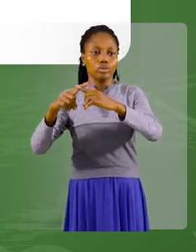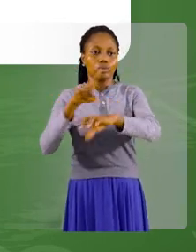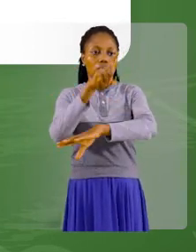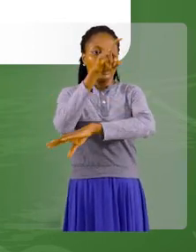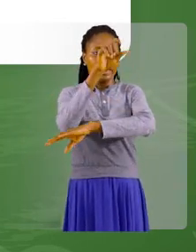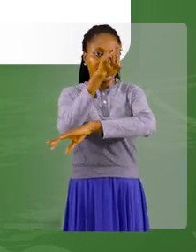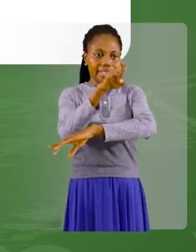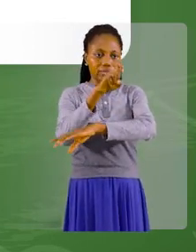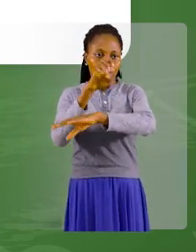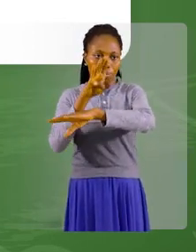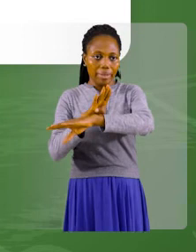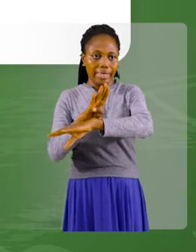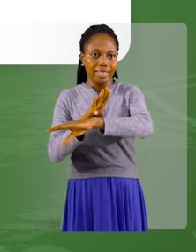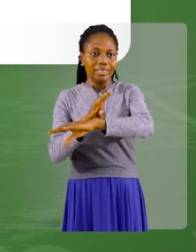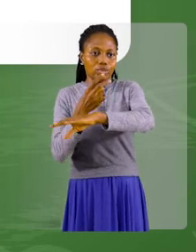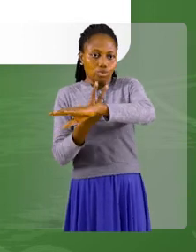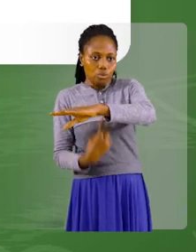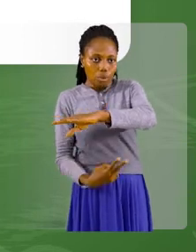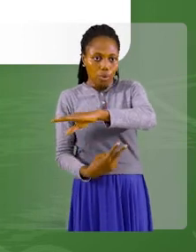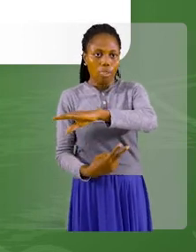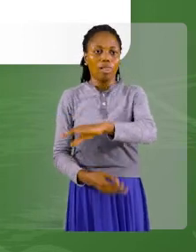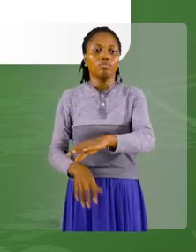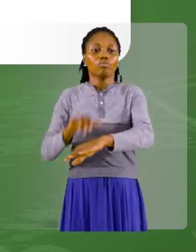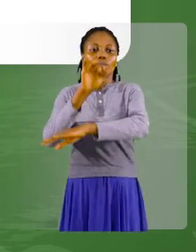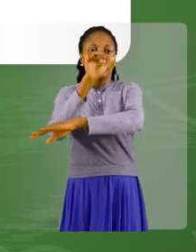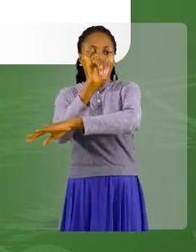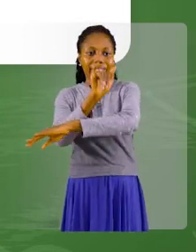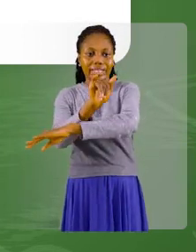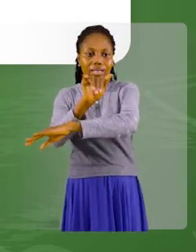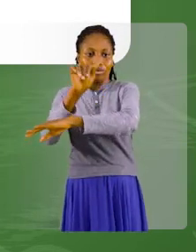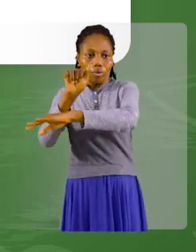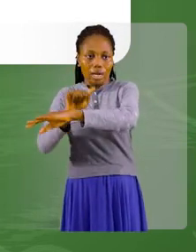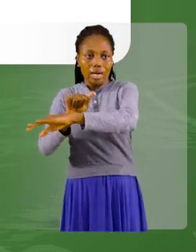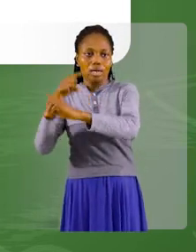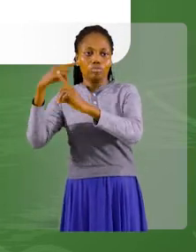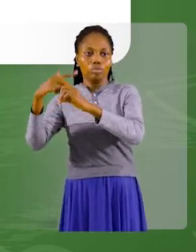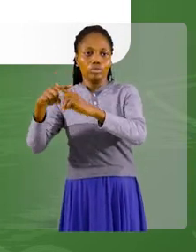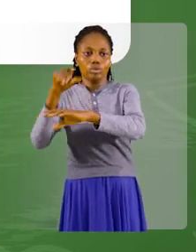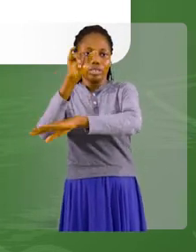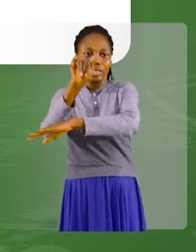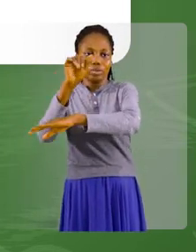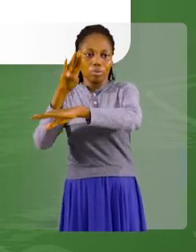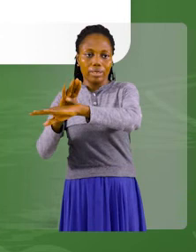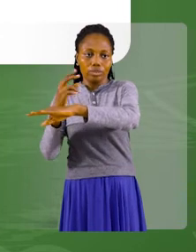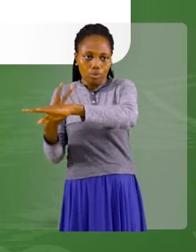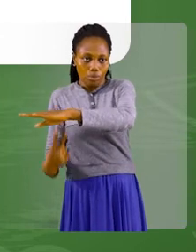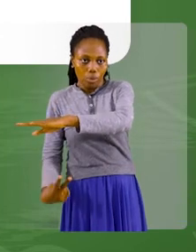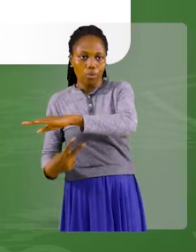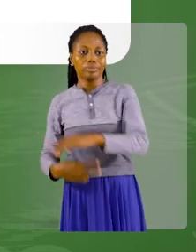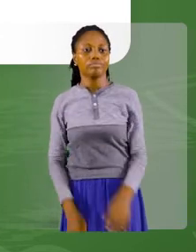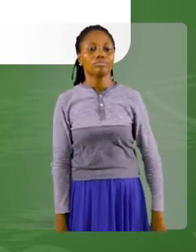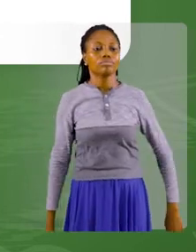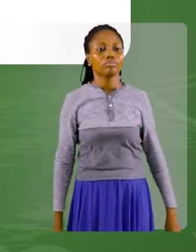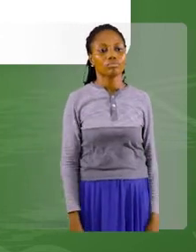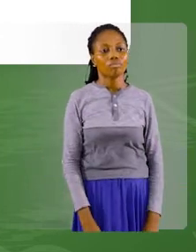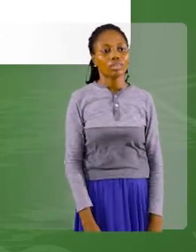sur 2, y de A plus y de B sur 2.